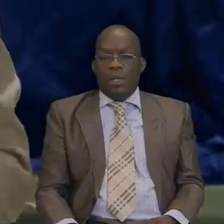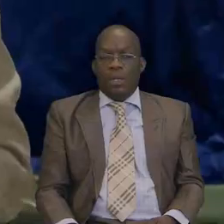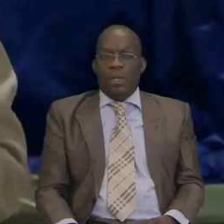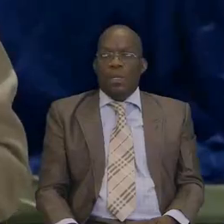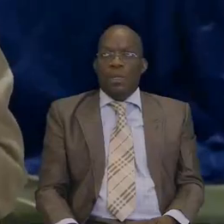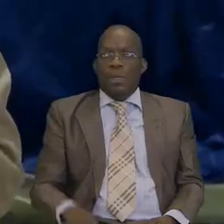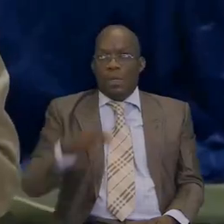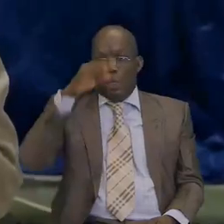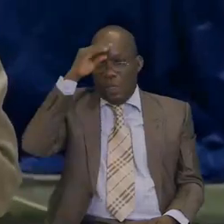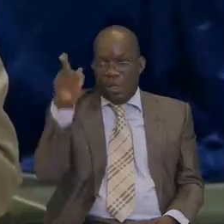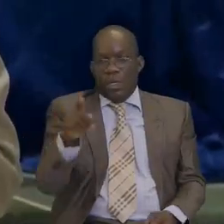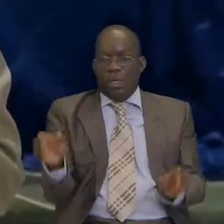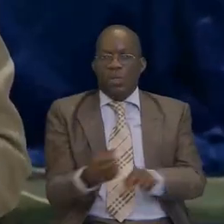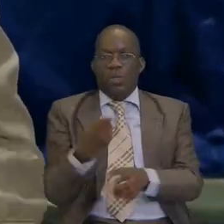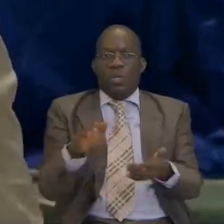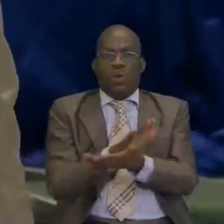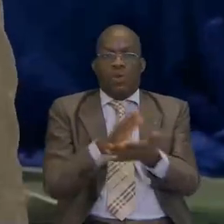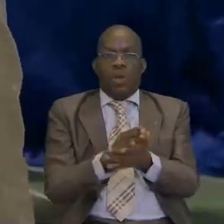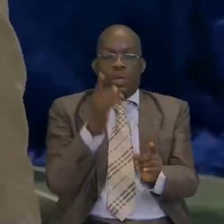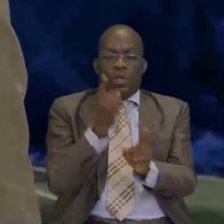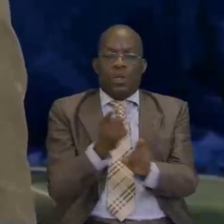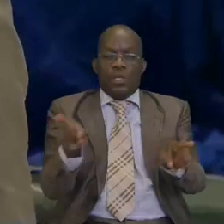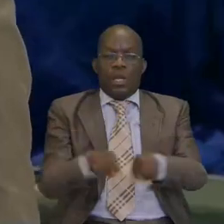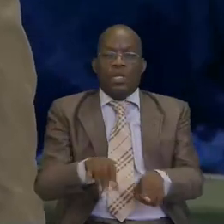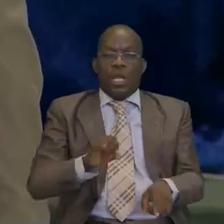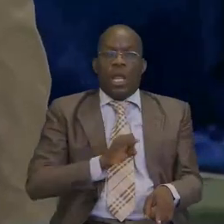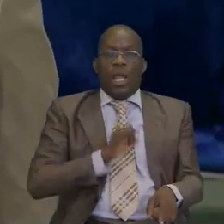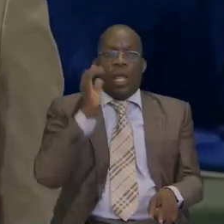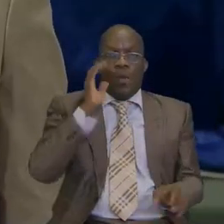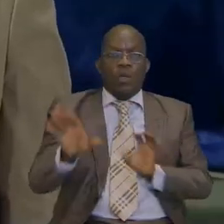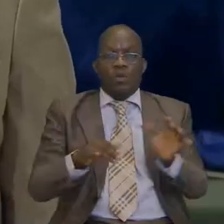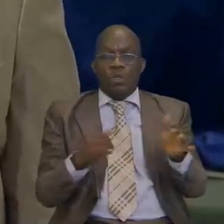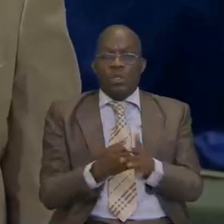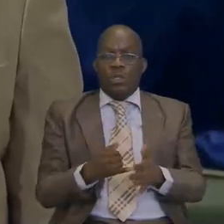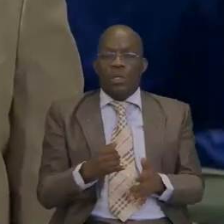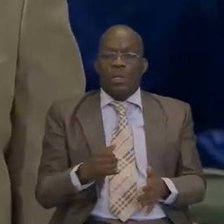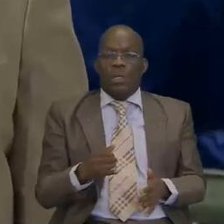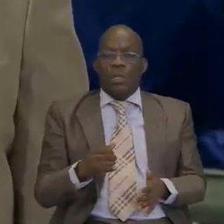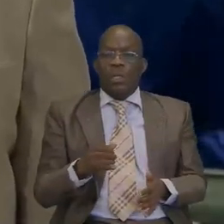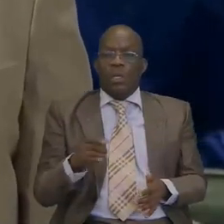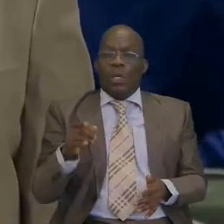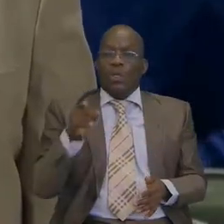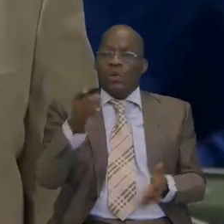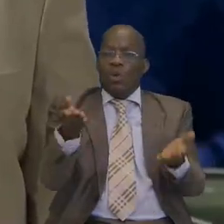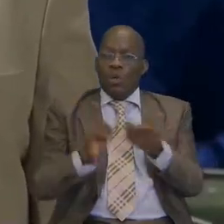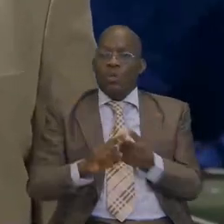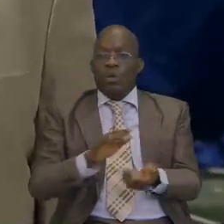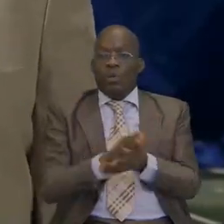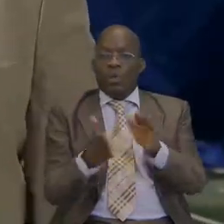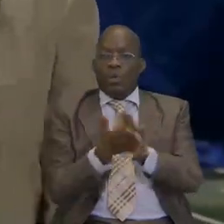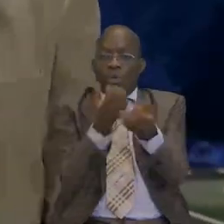Il a pris la fiche. Il a prêché tel que je le fais. Il a dit, tu veux être sauvé. Naître de nouveau.